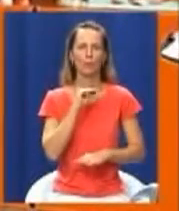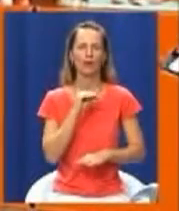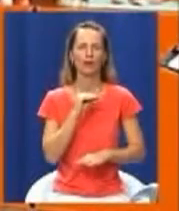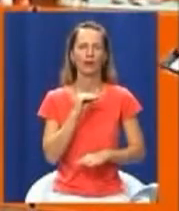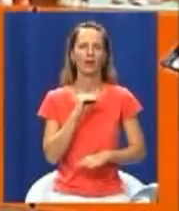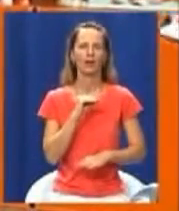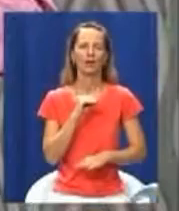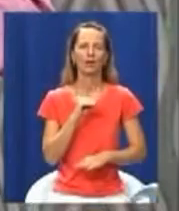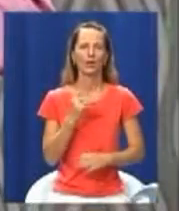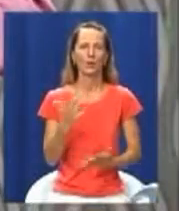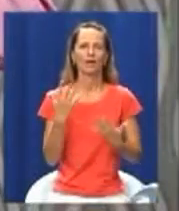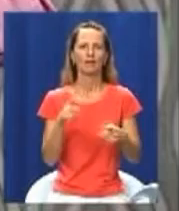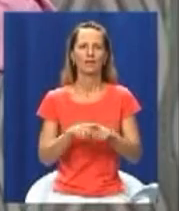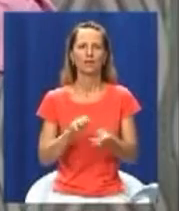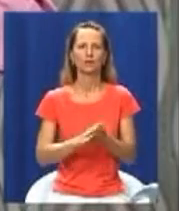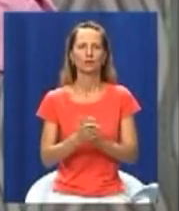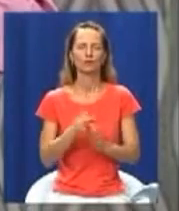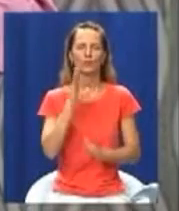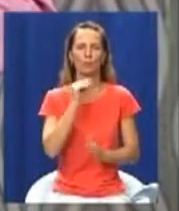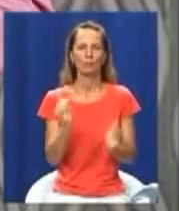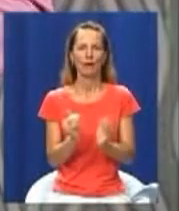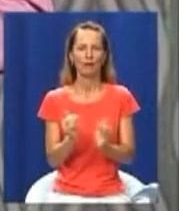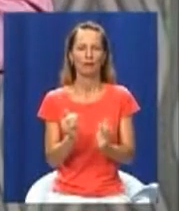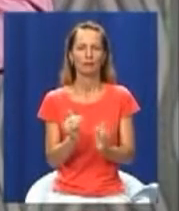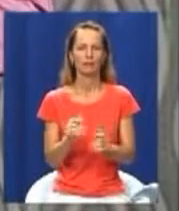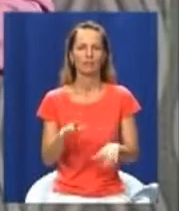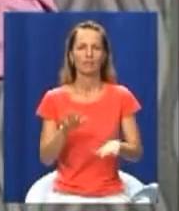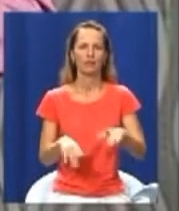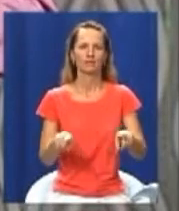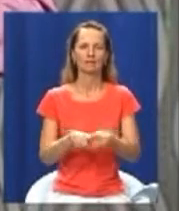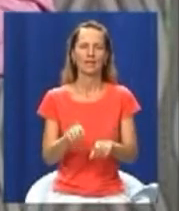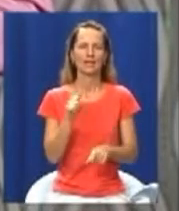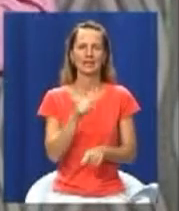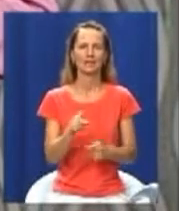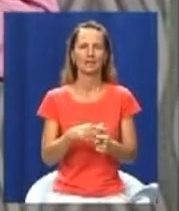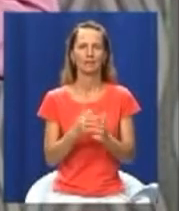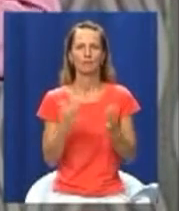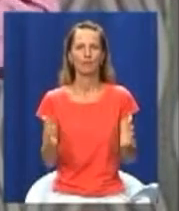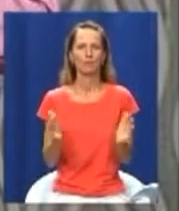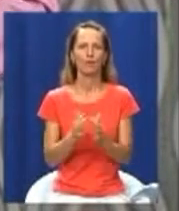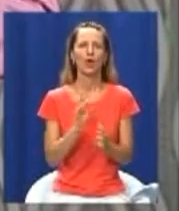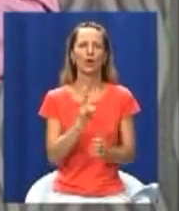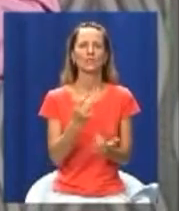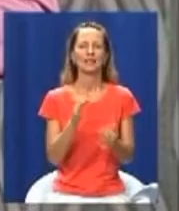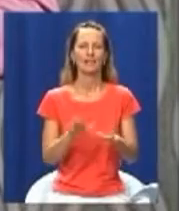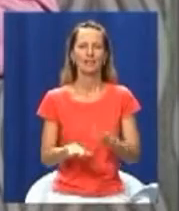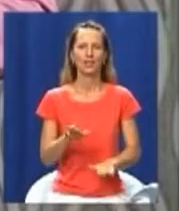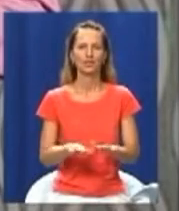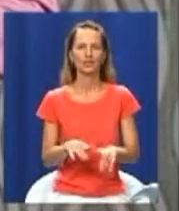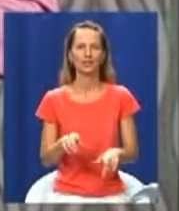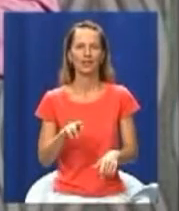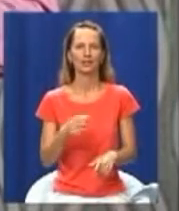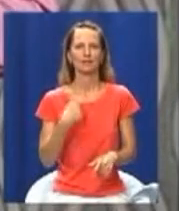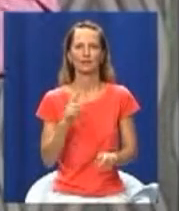Да, ми утоїли таку ситуацію. Цуцик, який важить майже, як ти. Ну, чи більше, чи менше, хто там скільки важить. Ну, як на мене, це щось